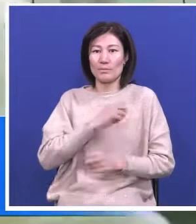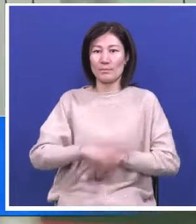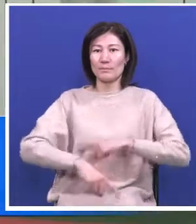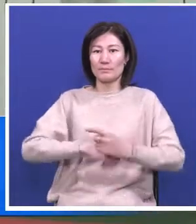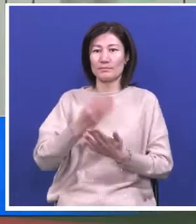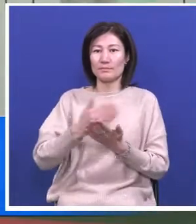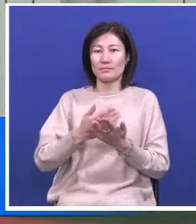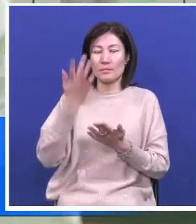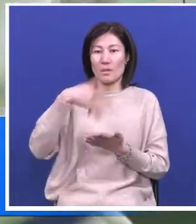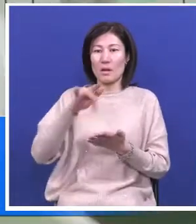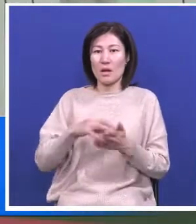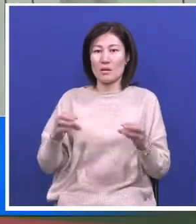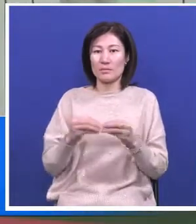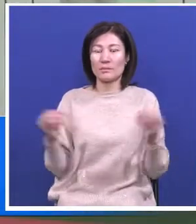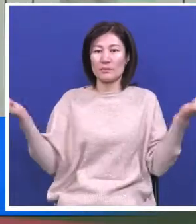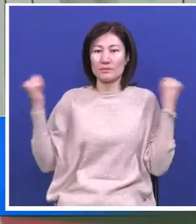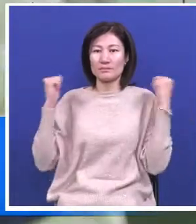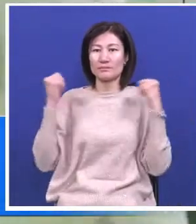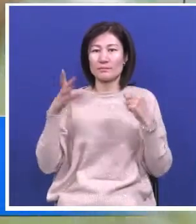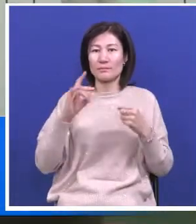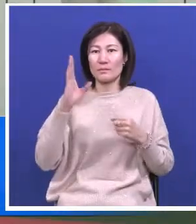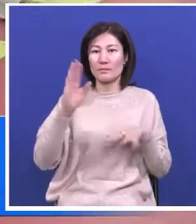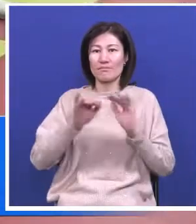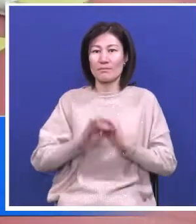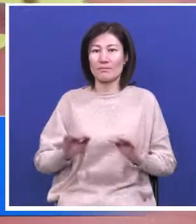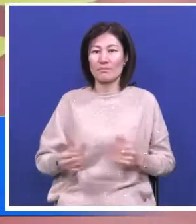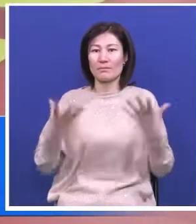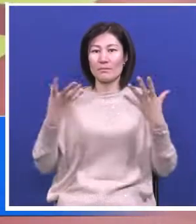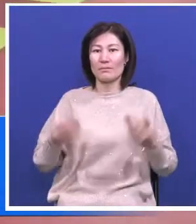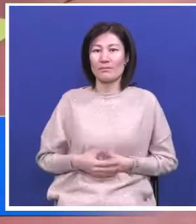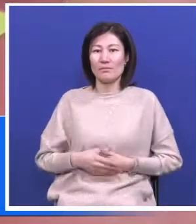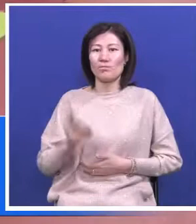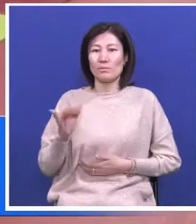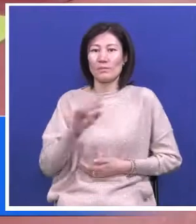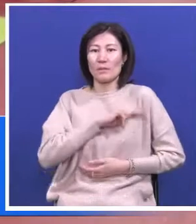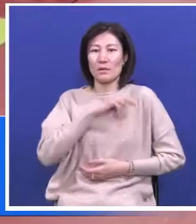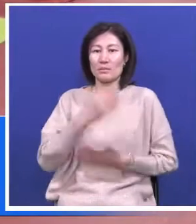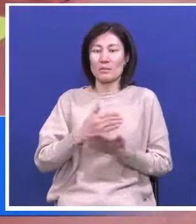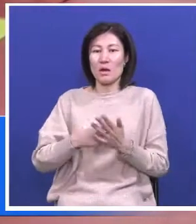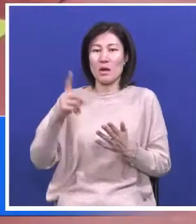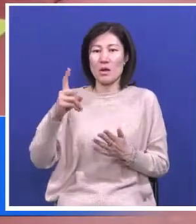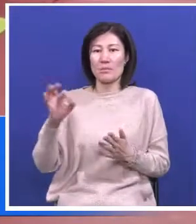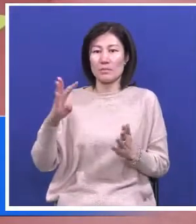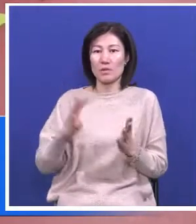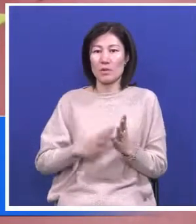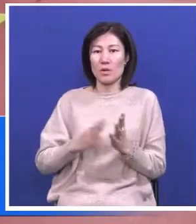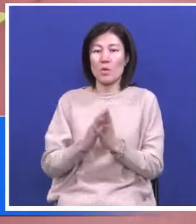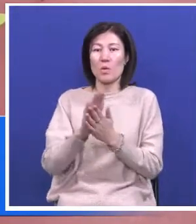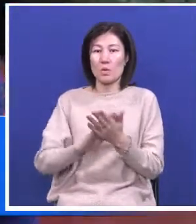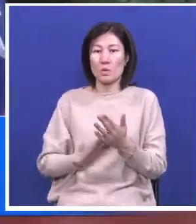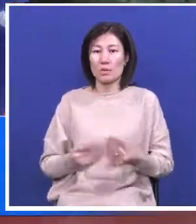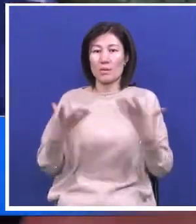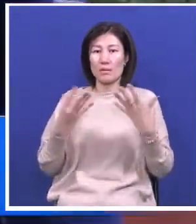жоба Шымкентте 16 спорттың шамын жақты. Балалар спортын жан басына қаржыландыру жобасына 109 кәсіп иесі өтінім